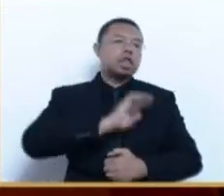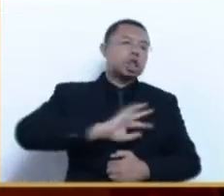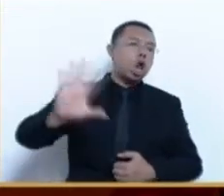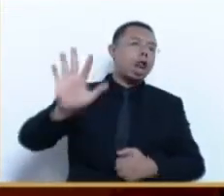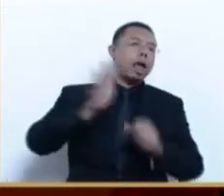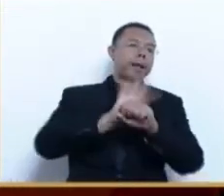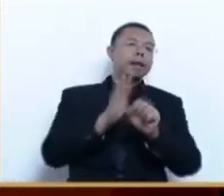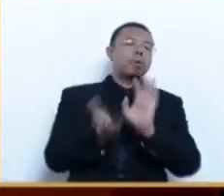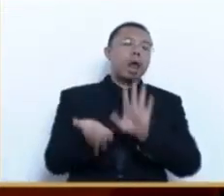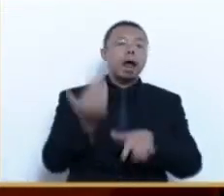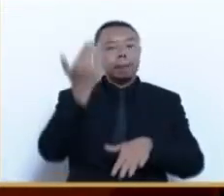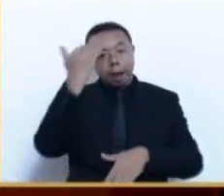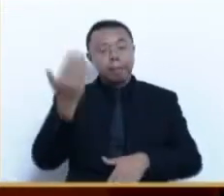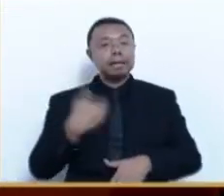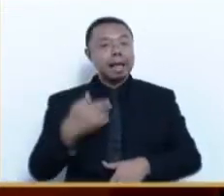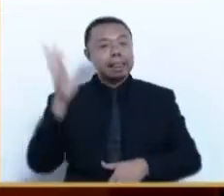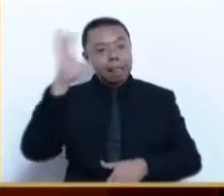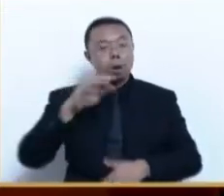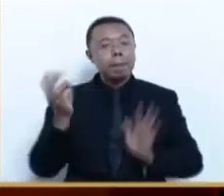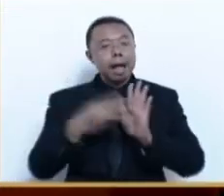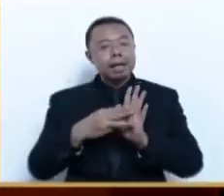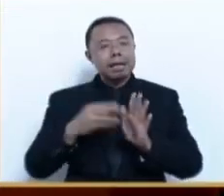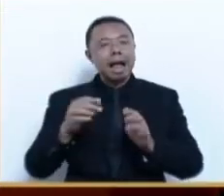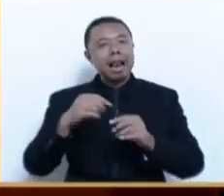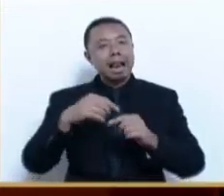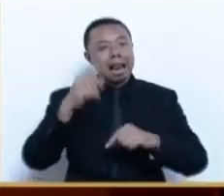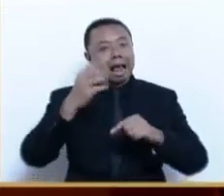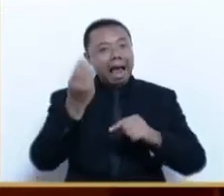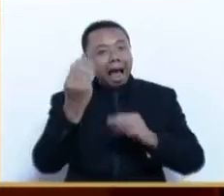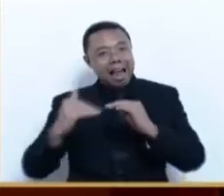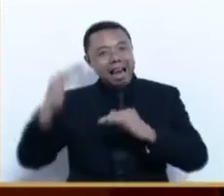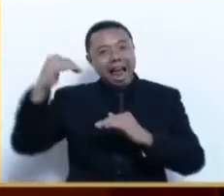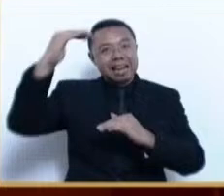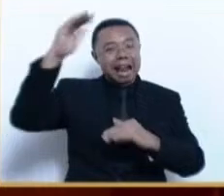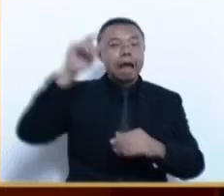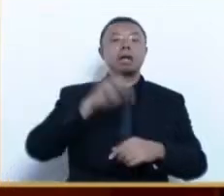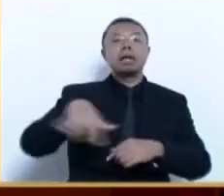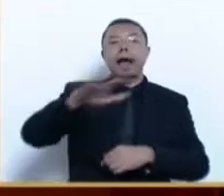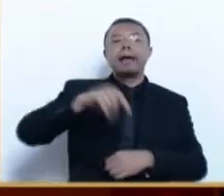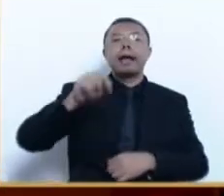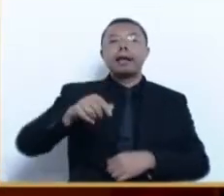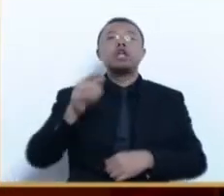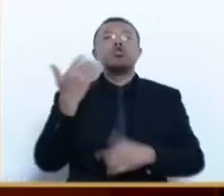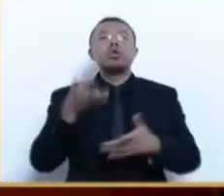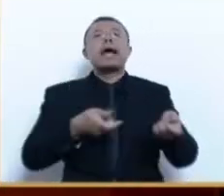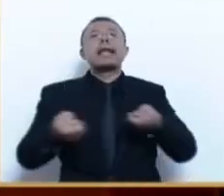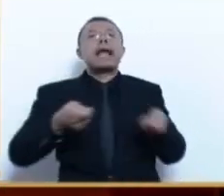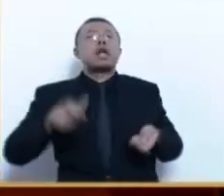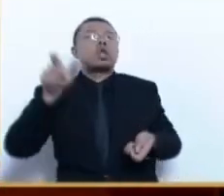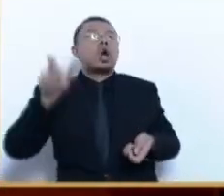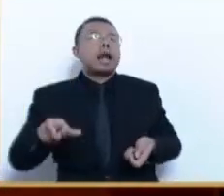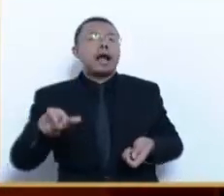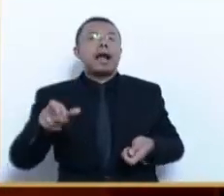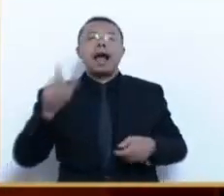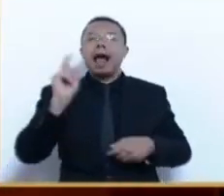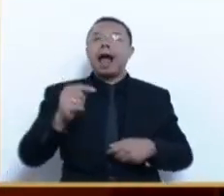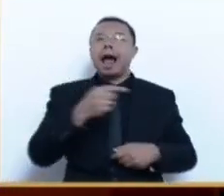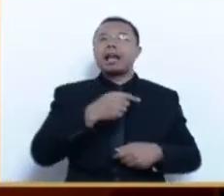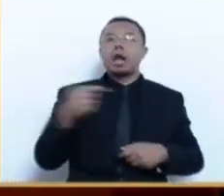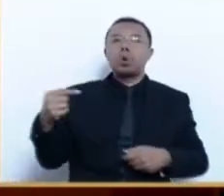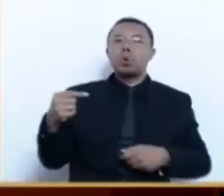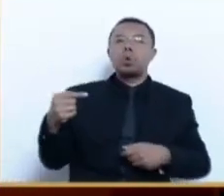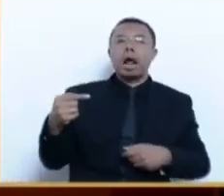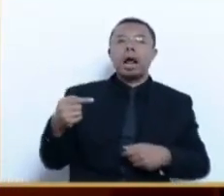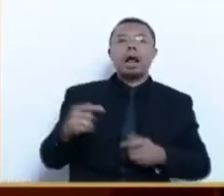pandemi lagi karena saya tahu semua persoalan inflasi yang terjadi di bangsa ini ini by desain Pak Adanya deflasi terjadi